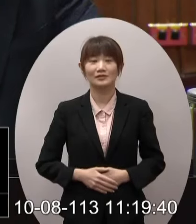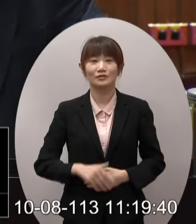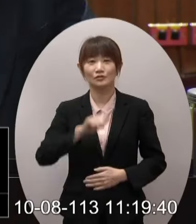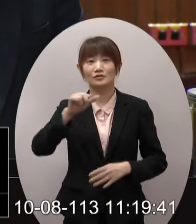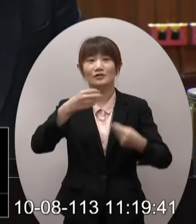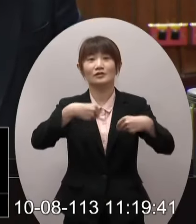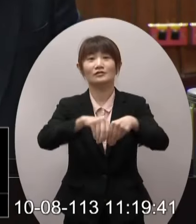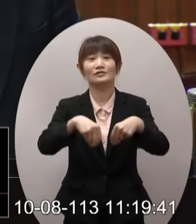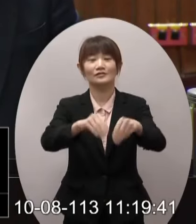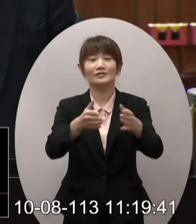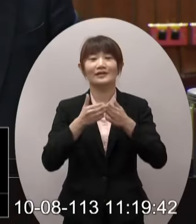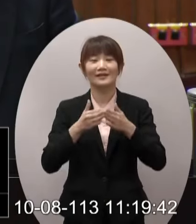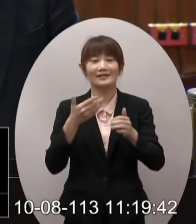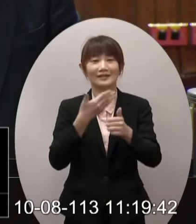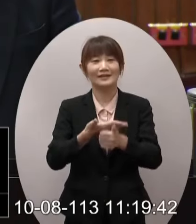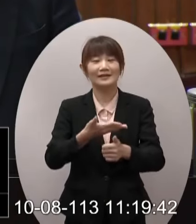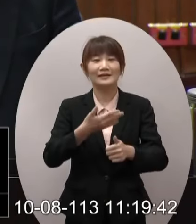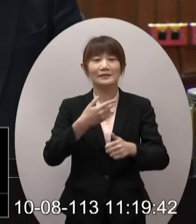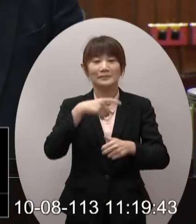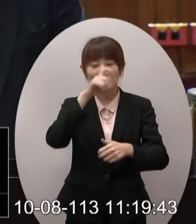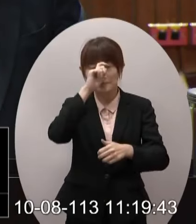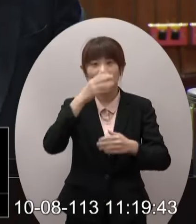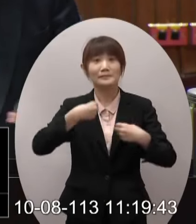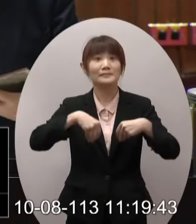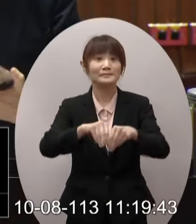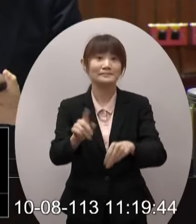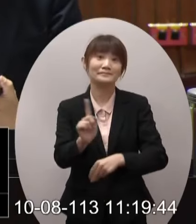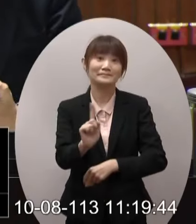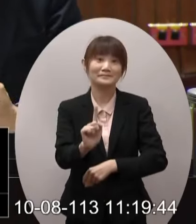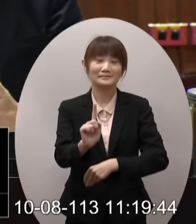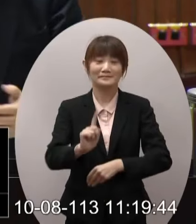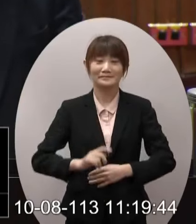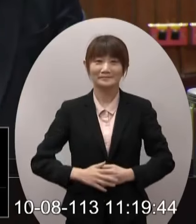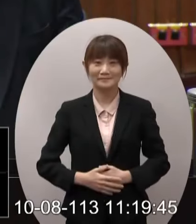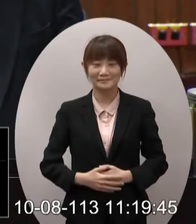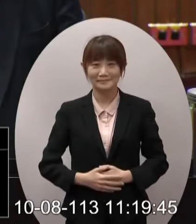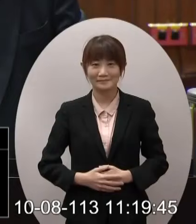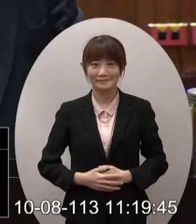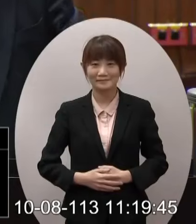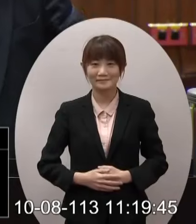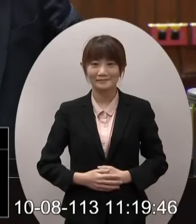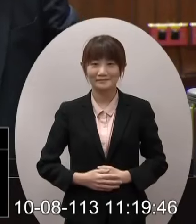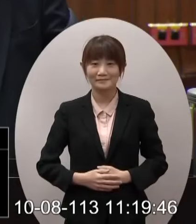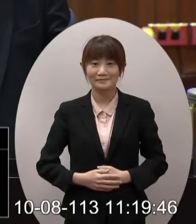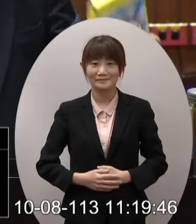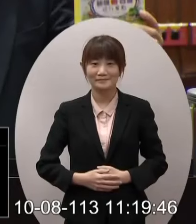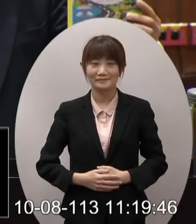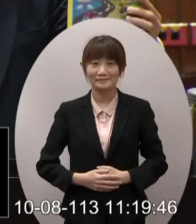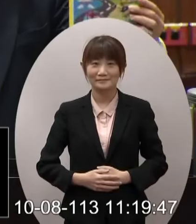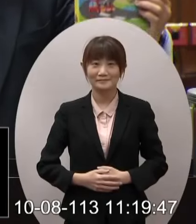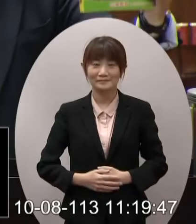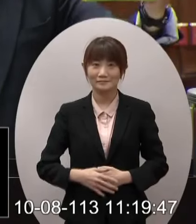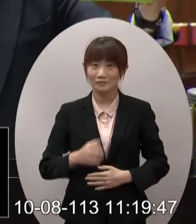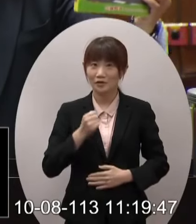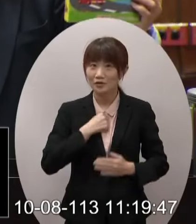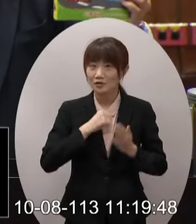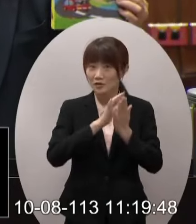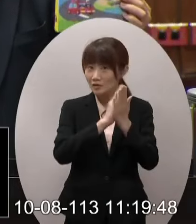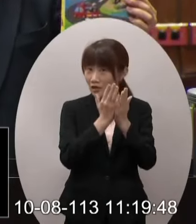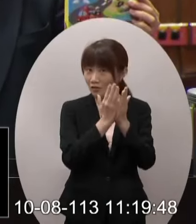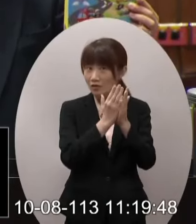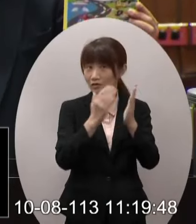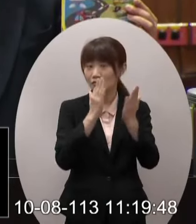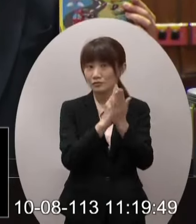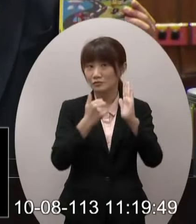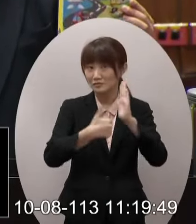许。我要送你一个我们认识台湾，我们台